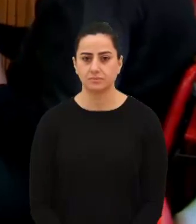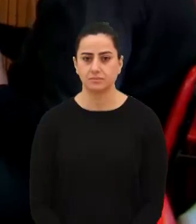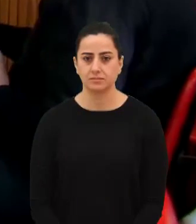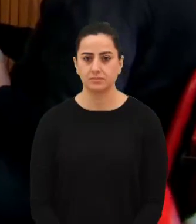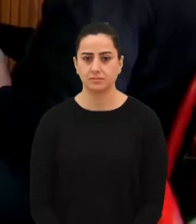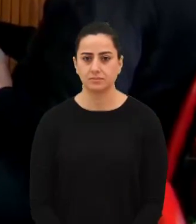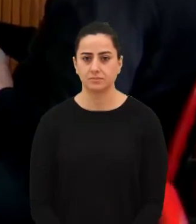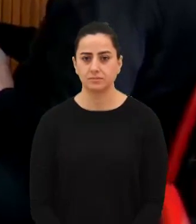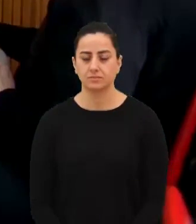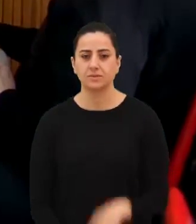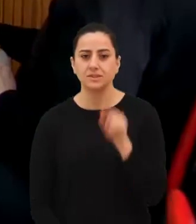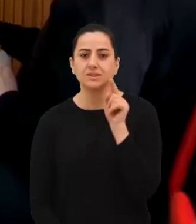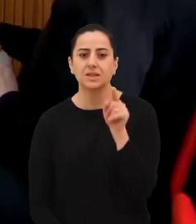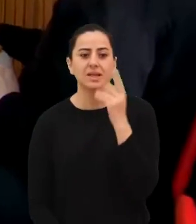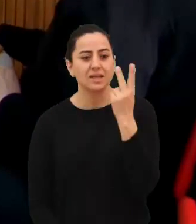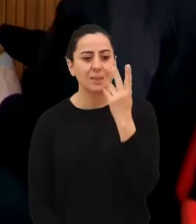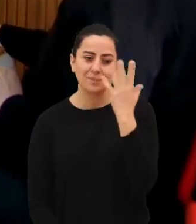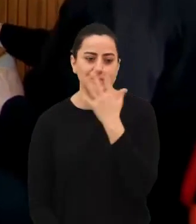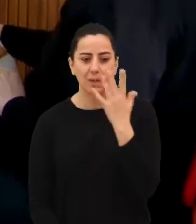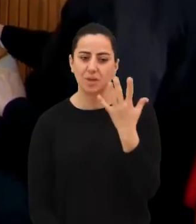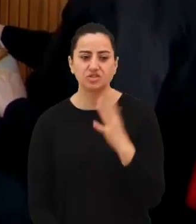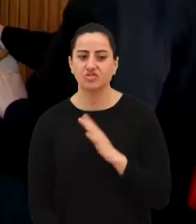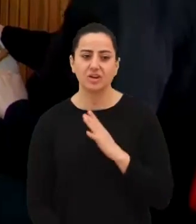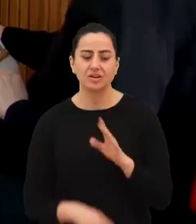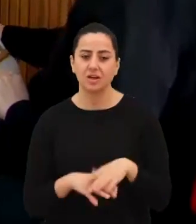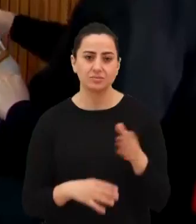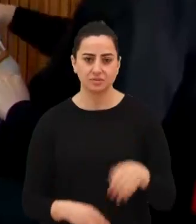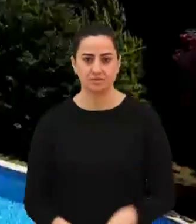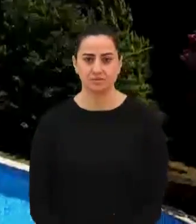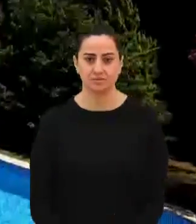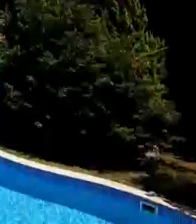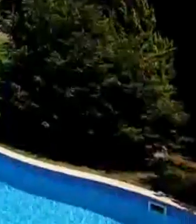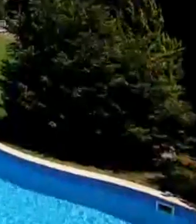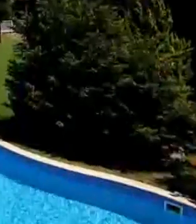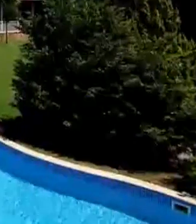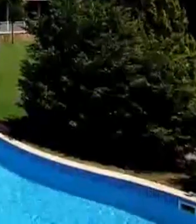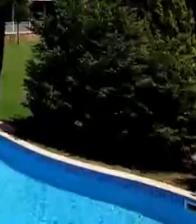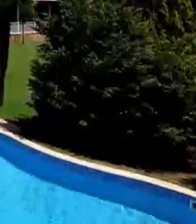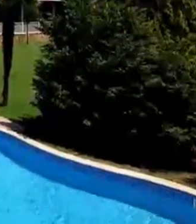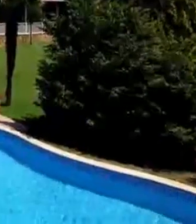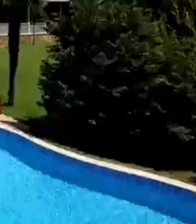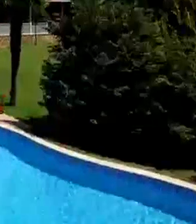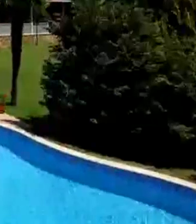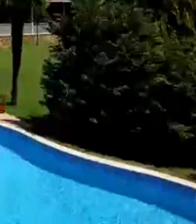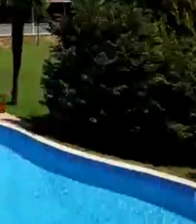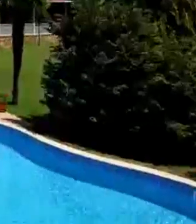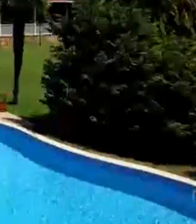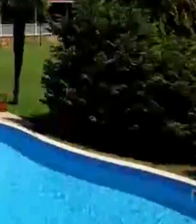Şimdi iki tane siyah beşli var. Hadi bakalım, ne yapacaksın onları? Villanın yemyeşil